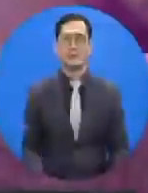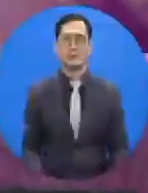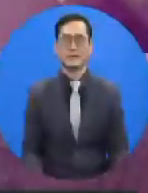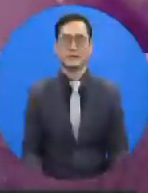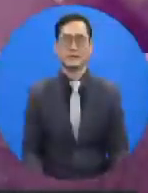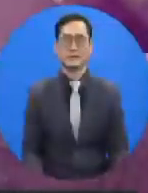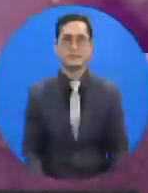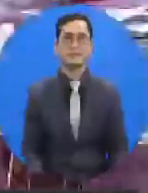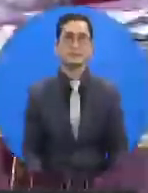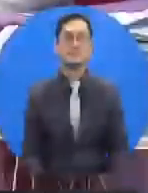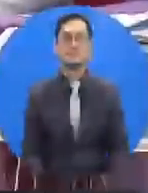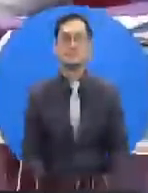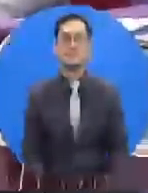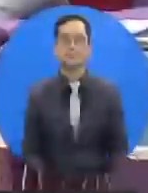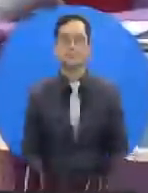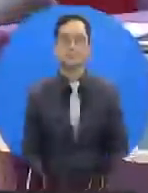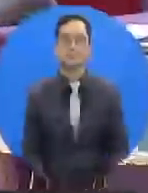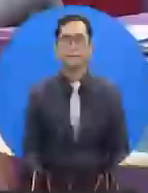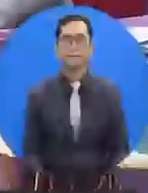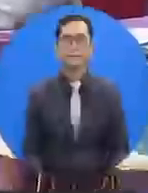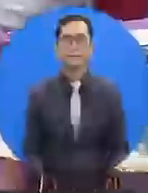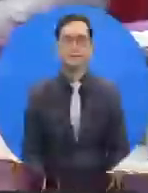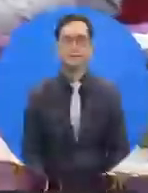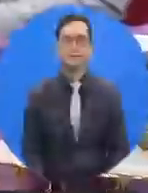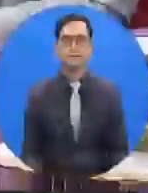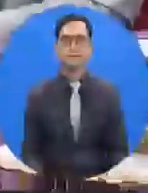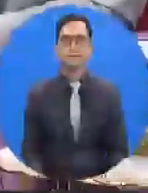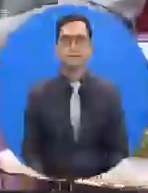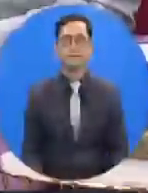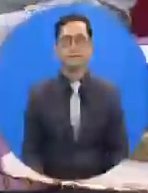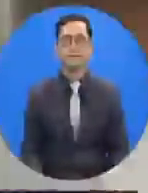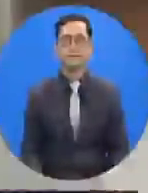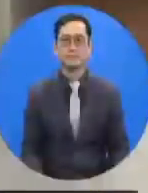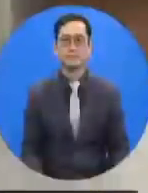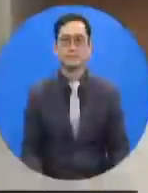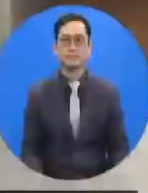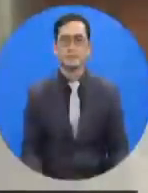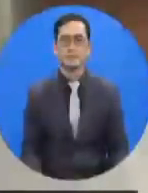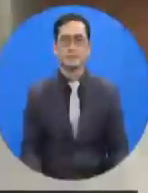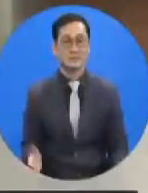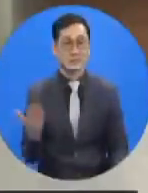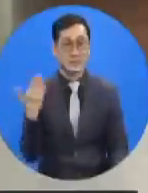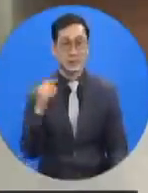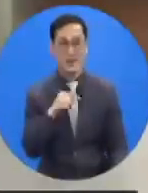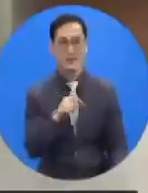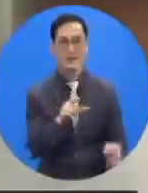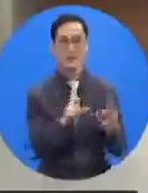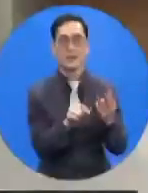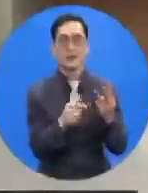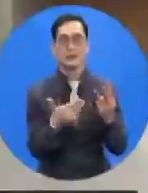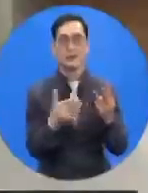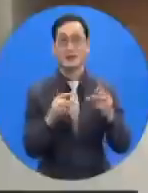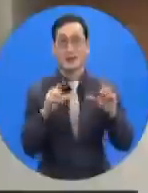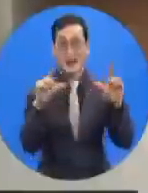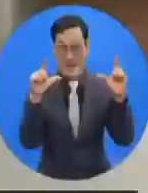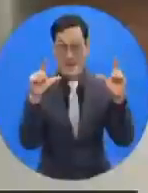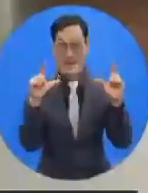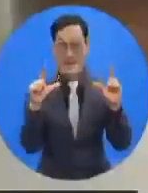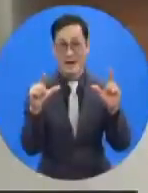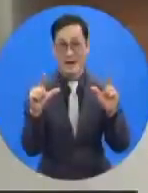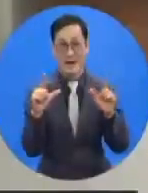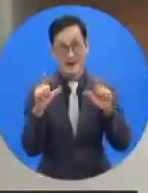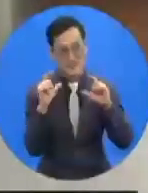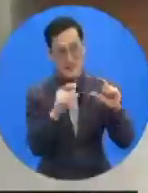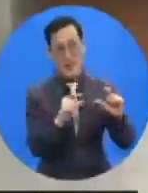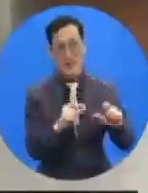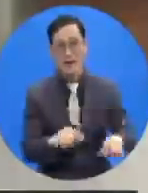예, 너무 눈물이 나요. 지금 저분이 9일, 지난달 3월 9일 날 확진 판정을 받았거든요. 그러니까 지금 3월달,